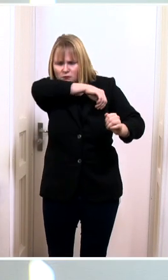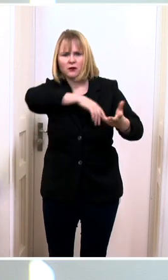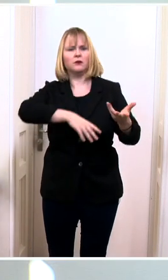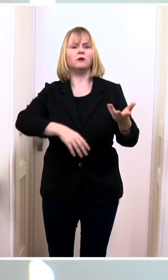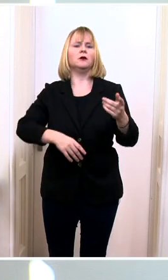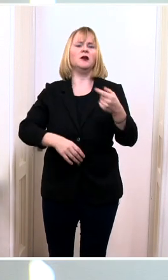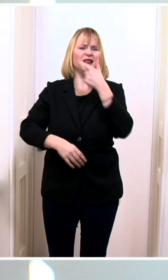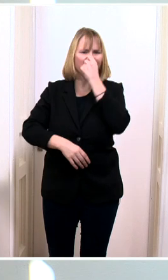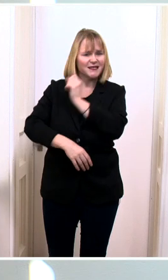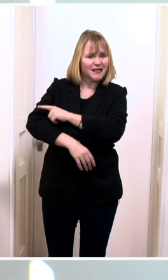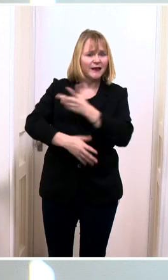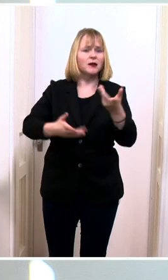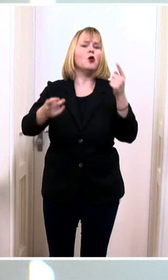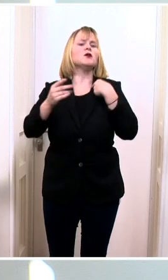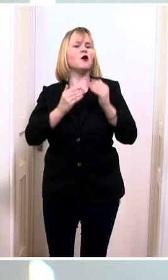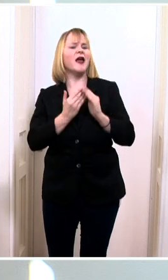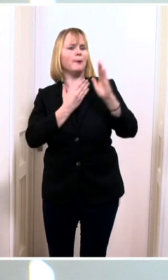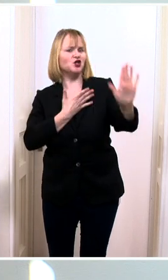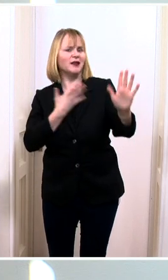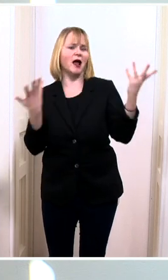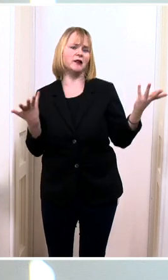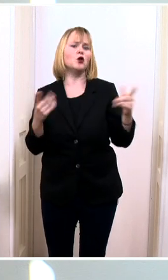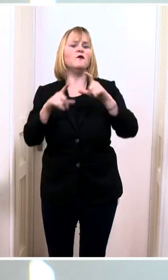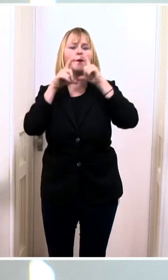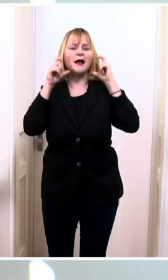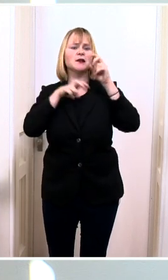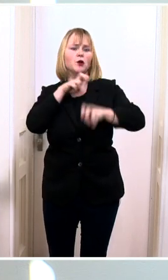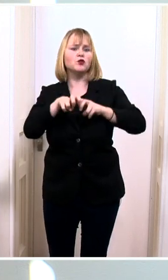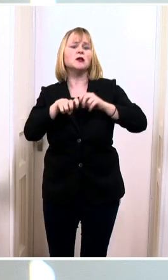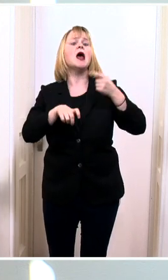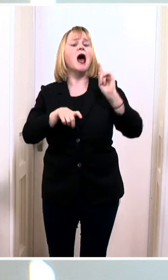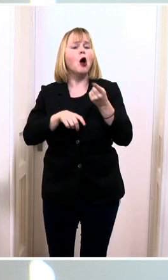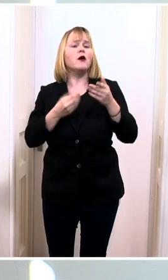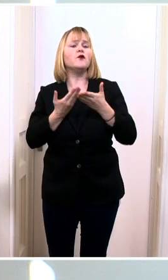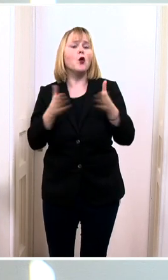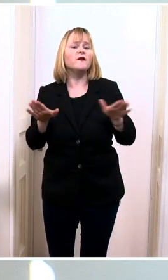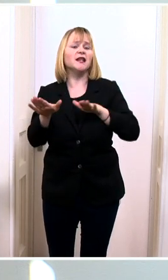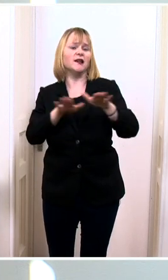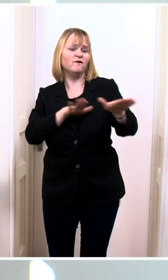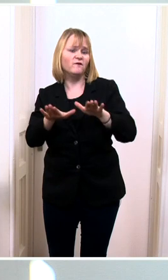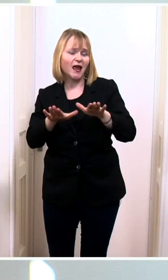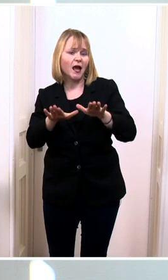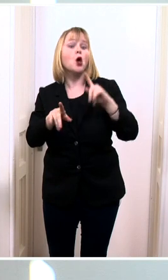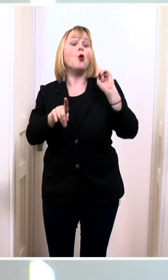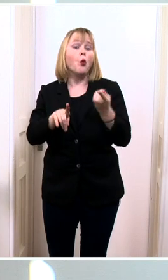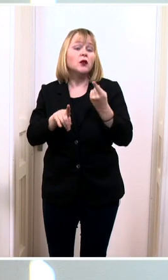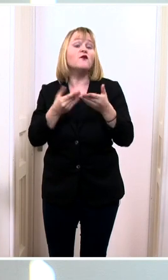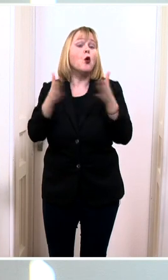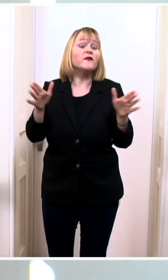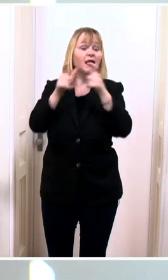schütteln vermeiden, Abstand halten und Masken tragen im öffentlichen Verkehr und in öffentlich zugänglichen